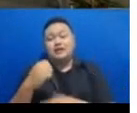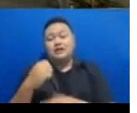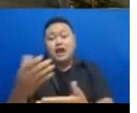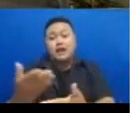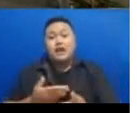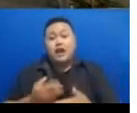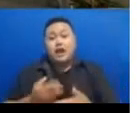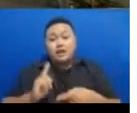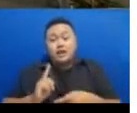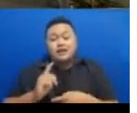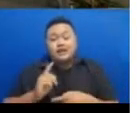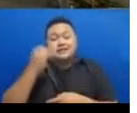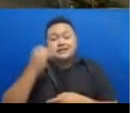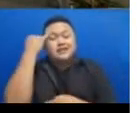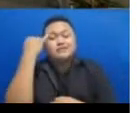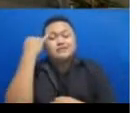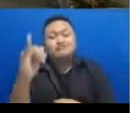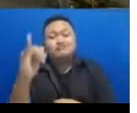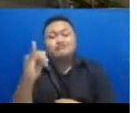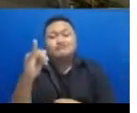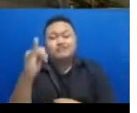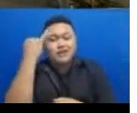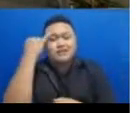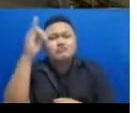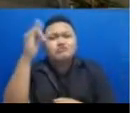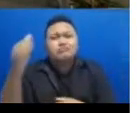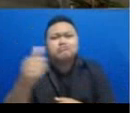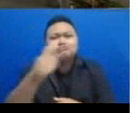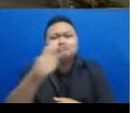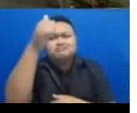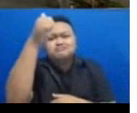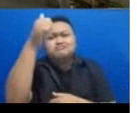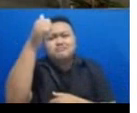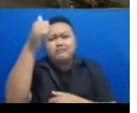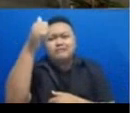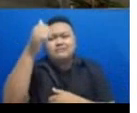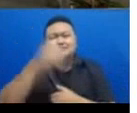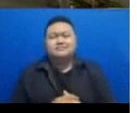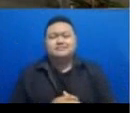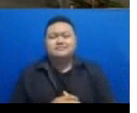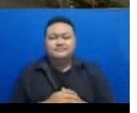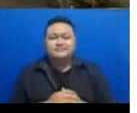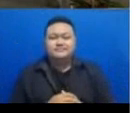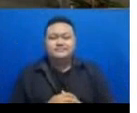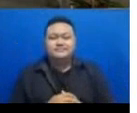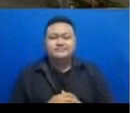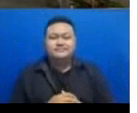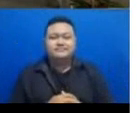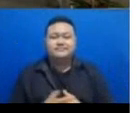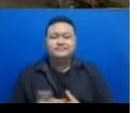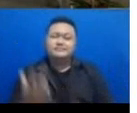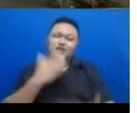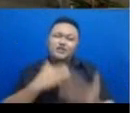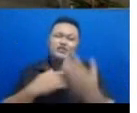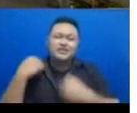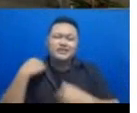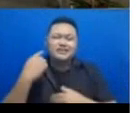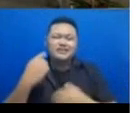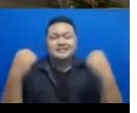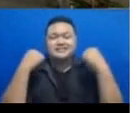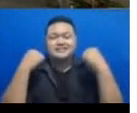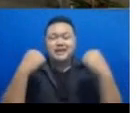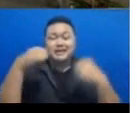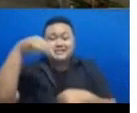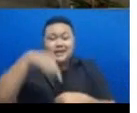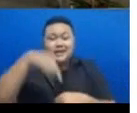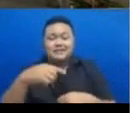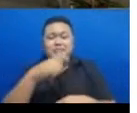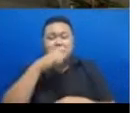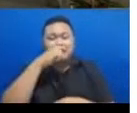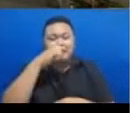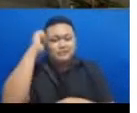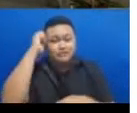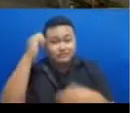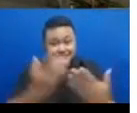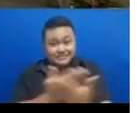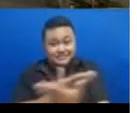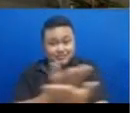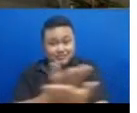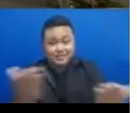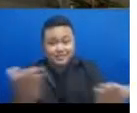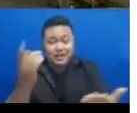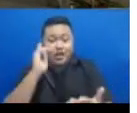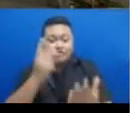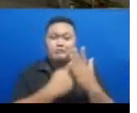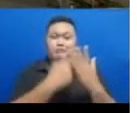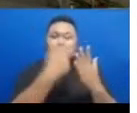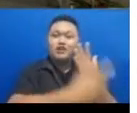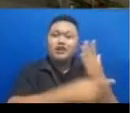tidak ternilai harganya. Baiklah, ayo kita semangat sekarang. Dan Bapak Ibu perlu diketahui bahwa program Guru Belajar